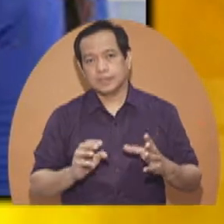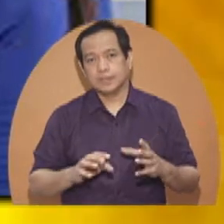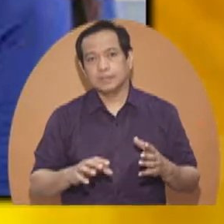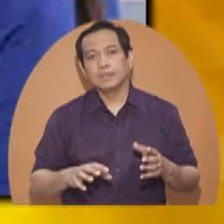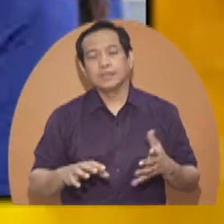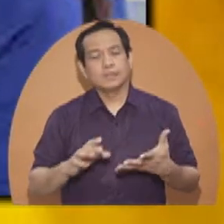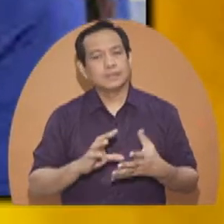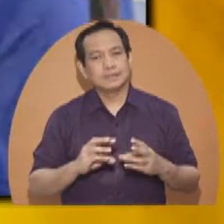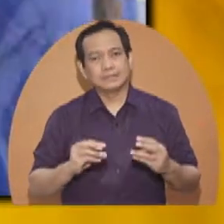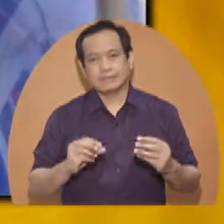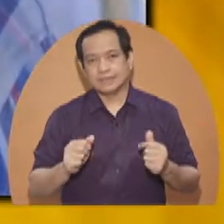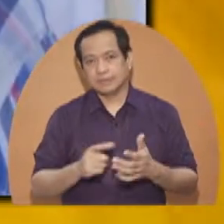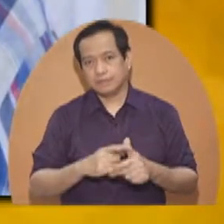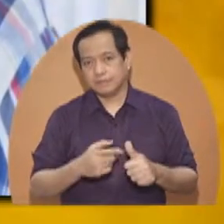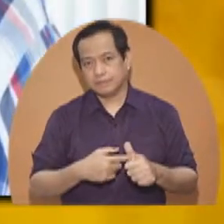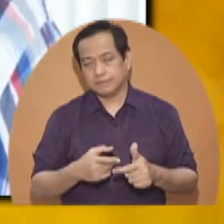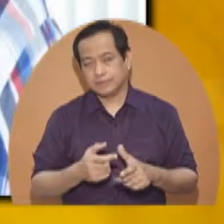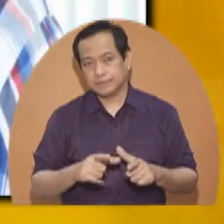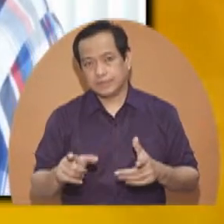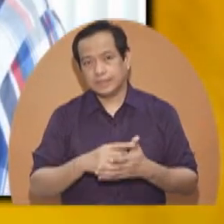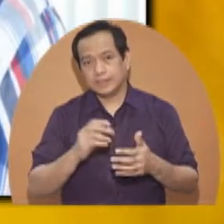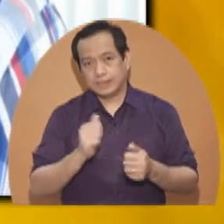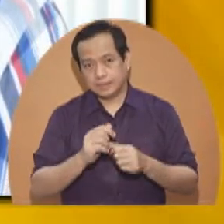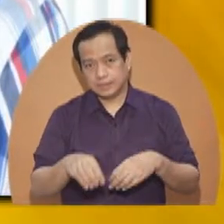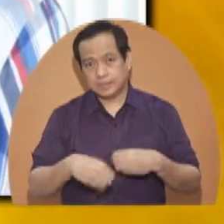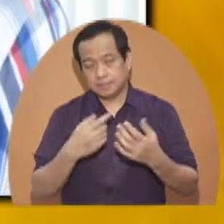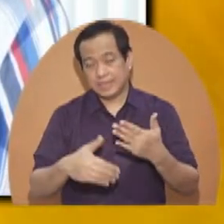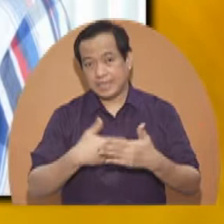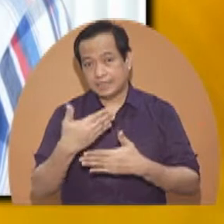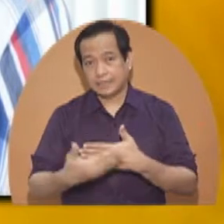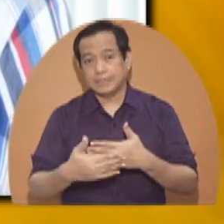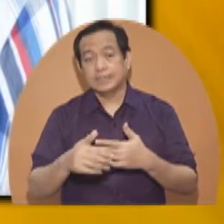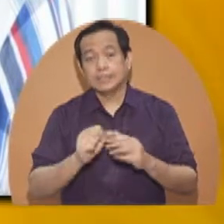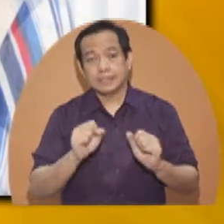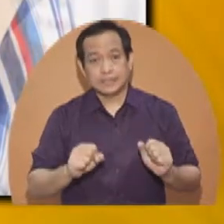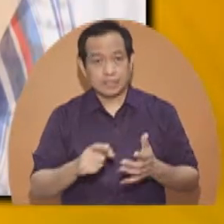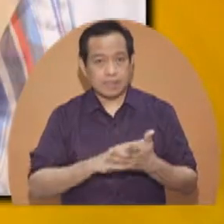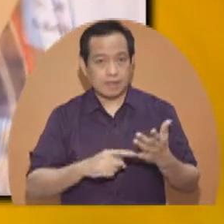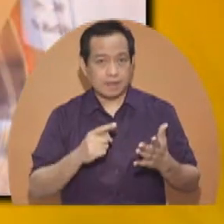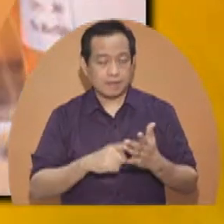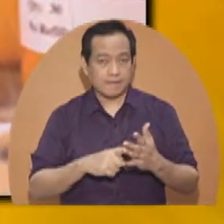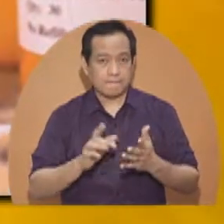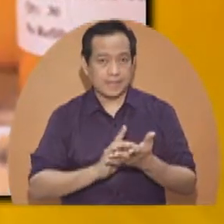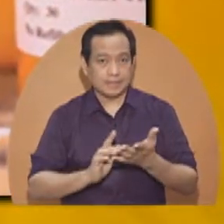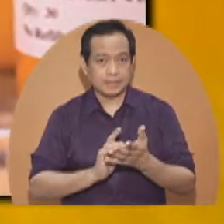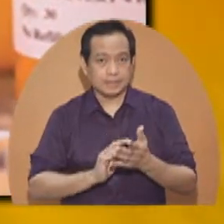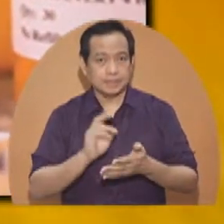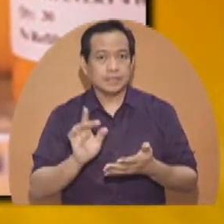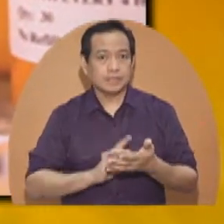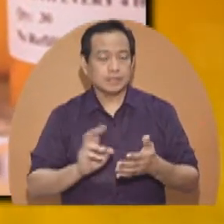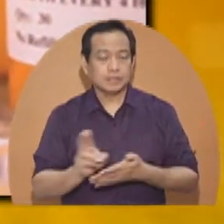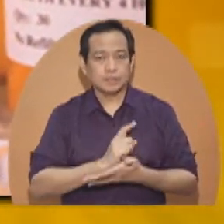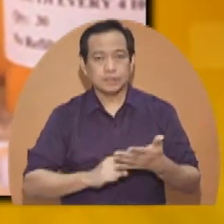napapabuti ng paggamot sa unang linya ay maaaring bigyan ng pangalawang linya ng gamot. Ang mga gamot